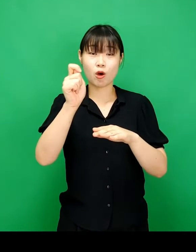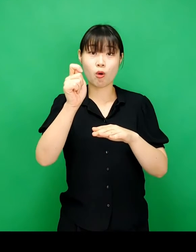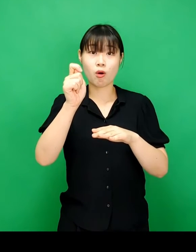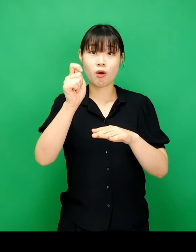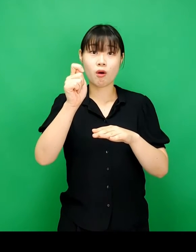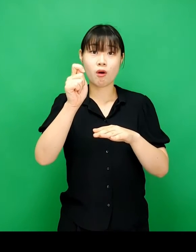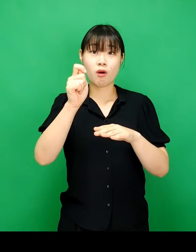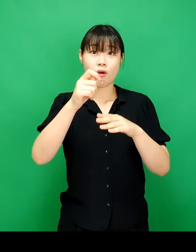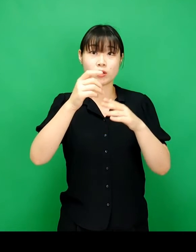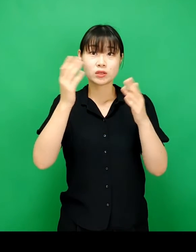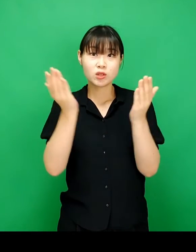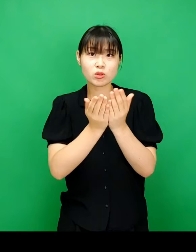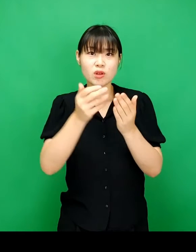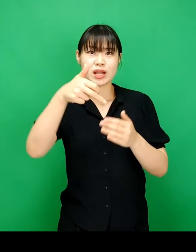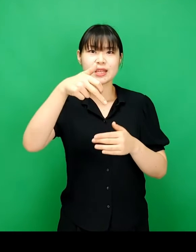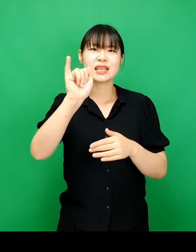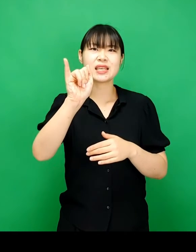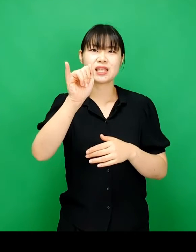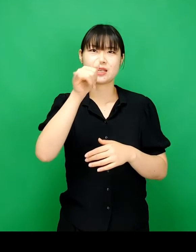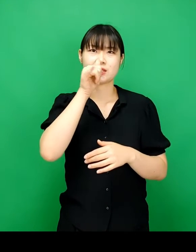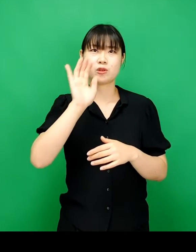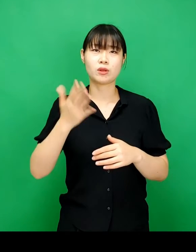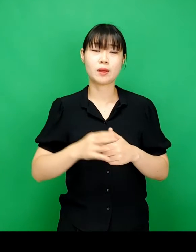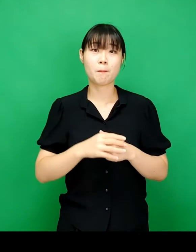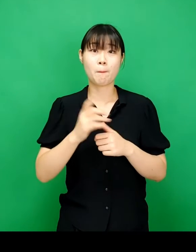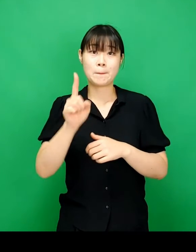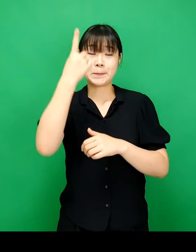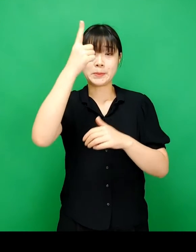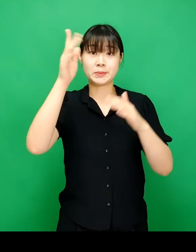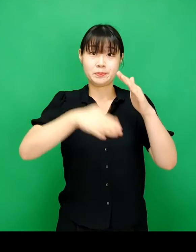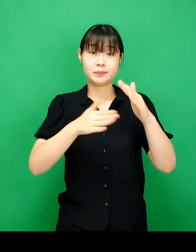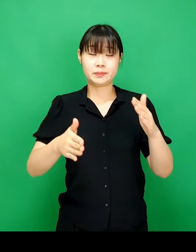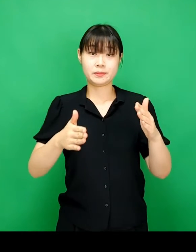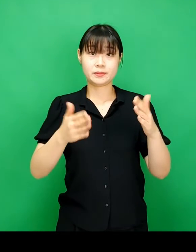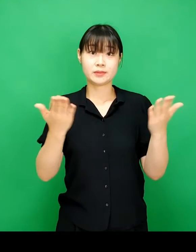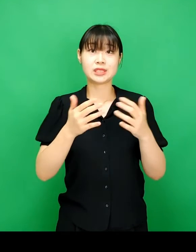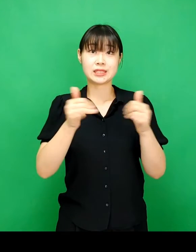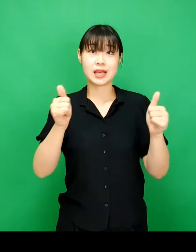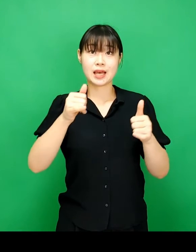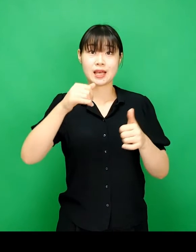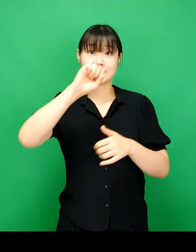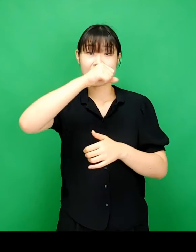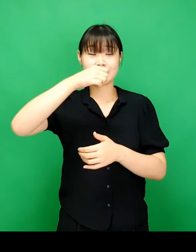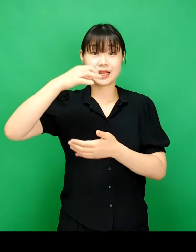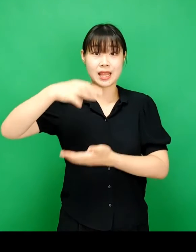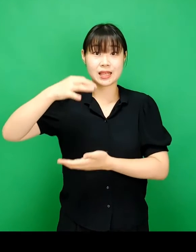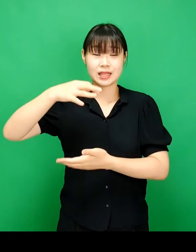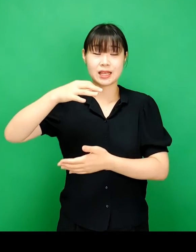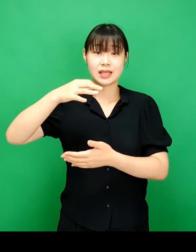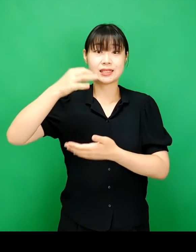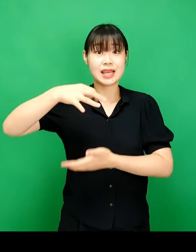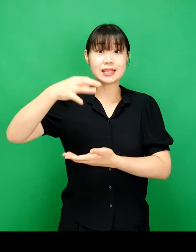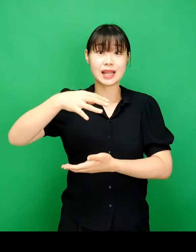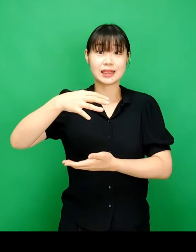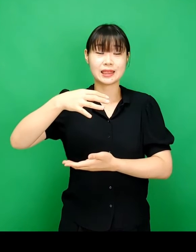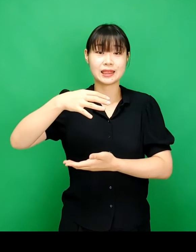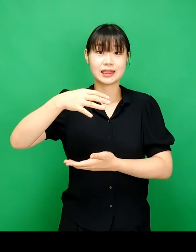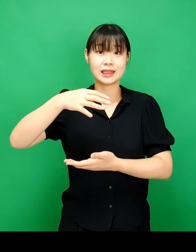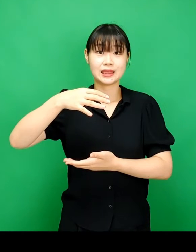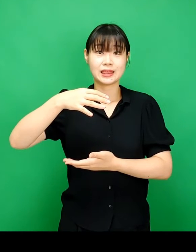마지막으로 데이터에 등장하는 주체들에게 적절한 키가 부여돼 있어야 합니다. 고위공직자 재산